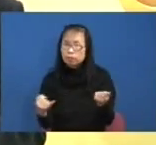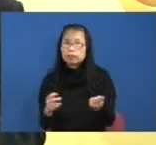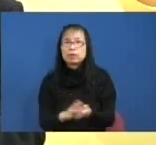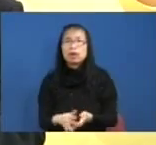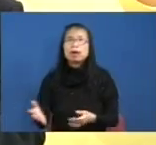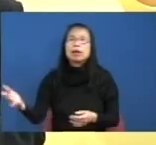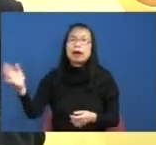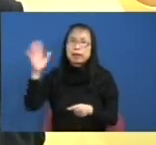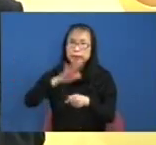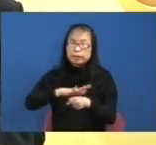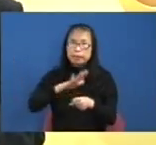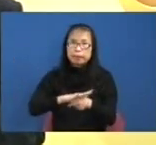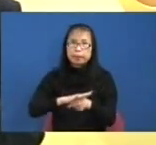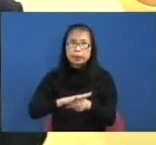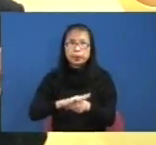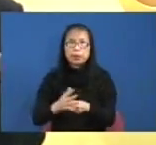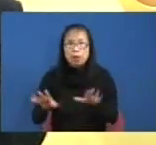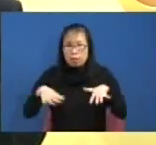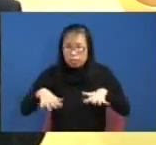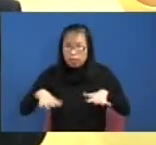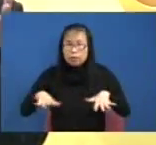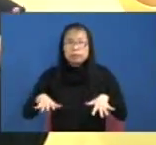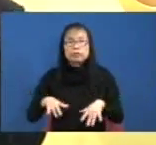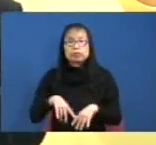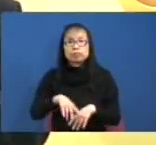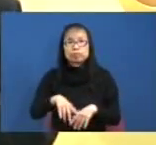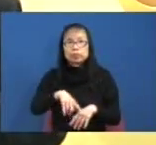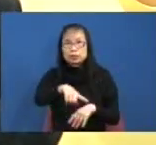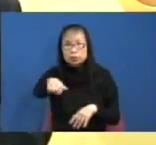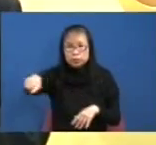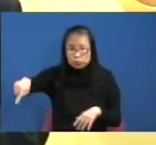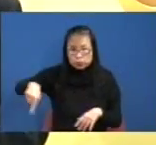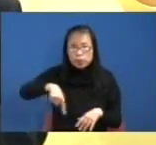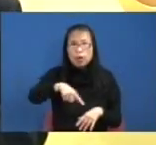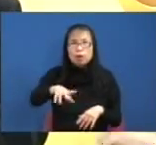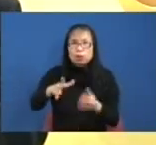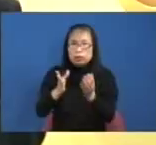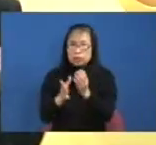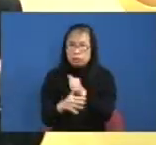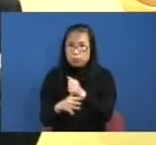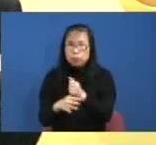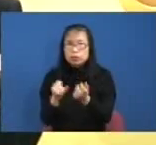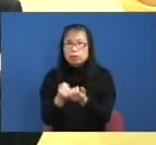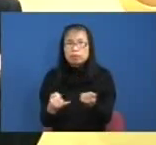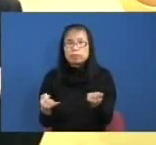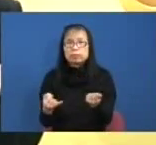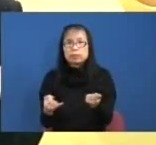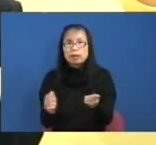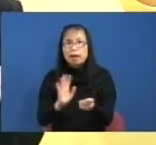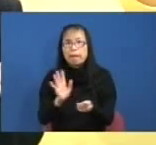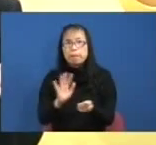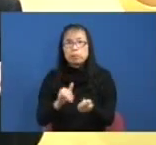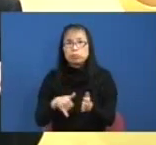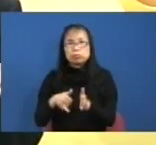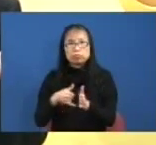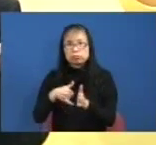日本譬如話地震區嗰一帶嘅地方嘅話咧，啲魚生就即係唔出口噶啦，